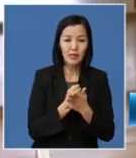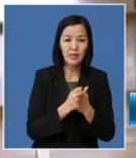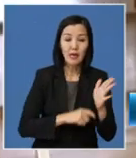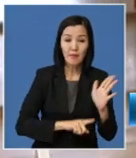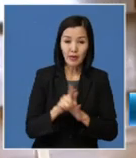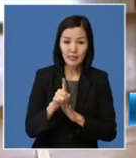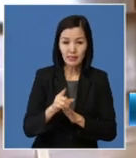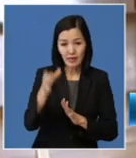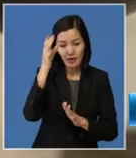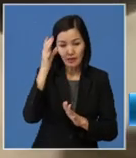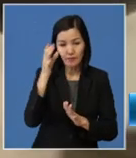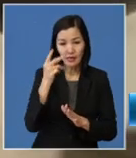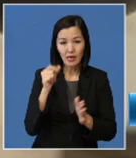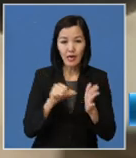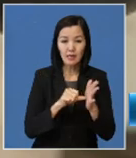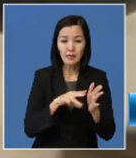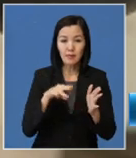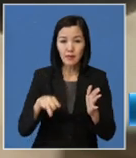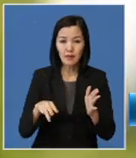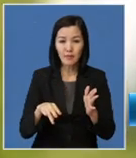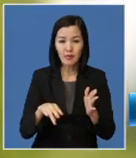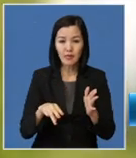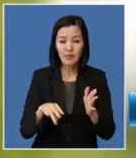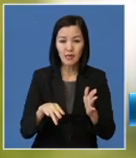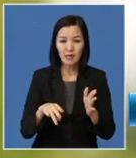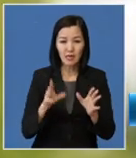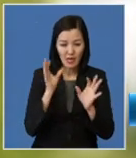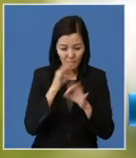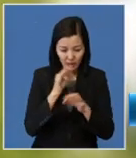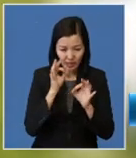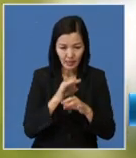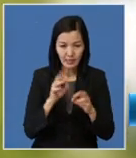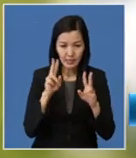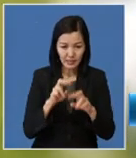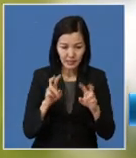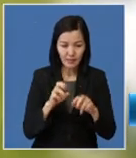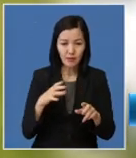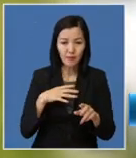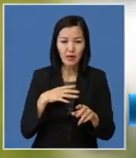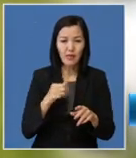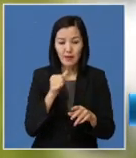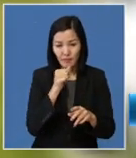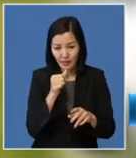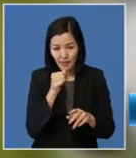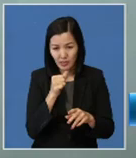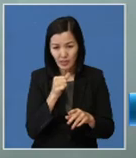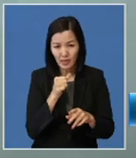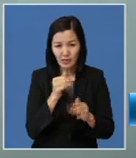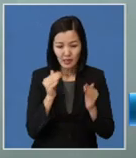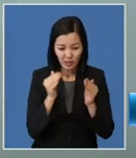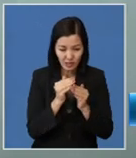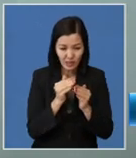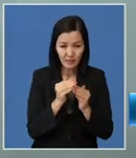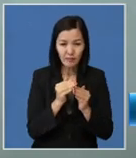Бастапқыда ғалымдар 6 миллиметрлік жараны іздеуге арналған алгоритм құрған. Бірақ жүйе бірнеше тәжірибеден кейін кішігірім ісіктерді